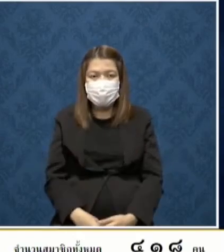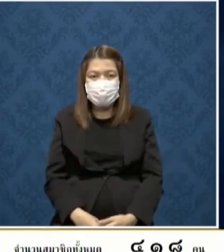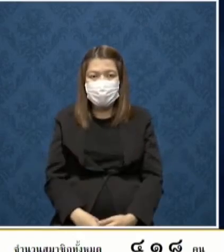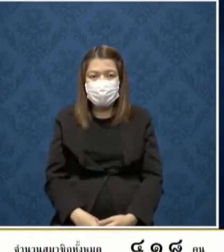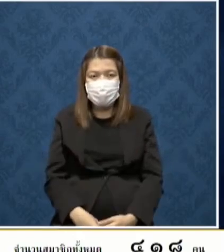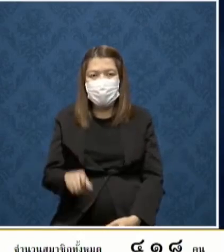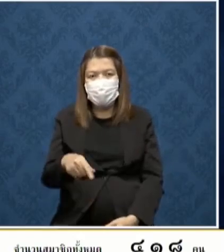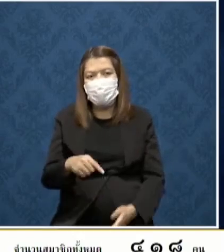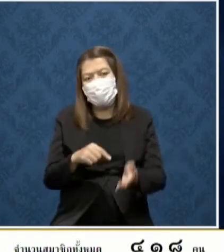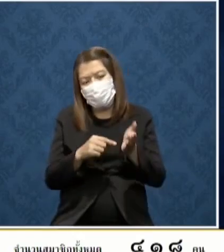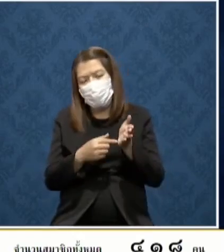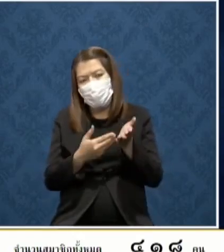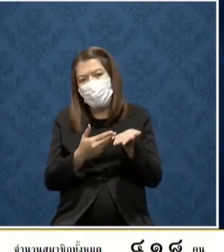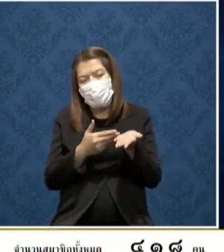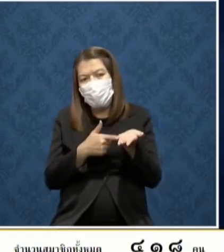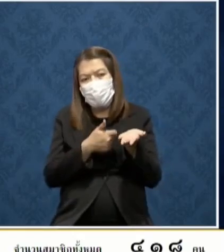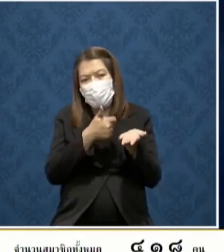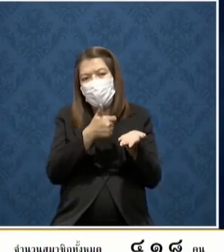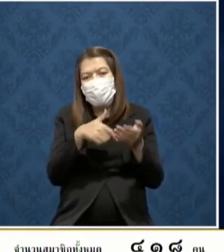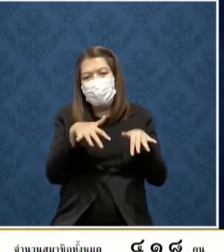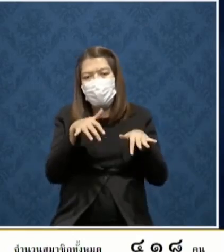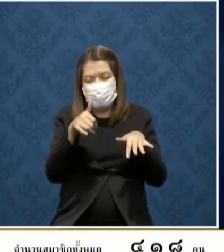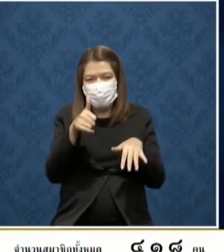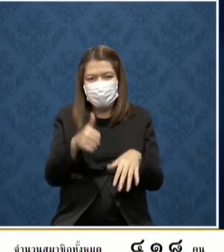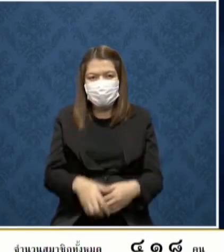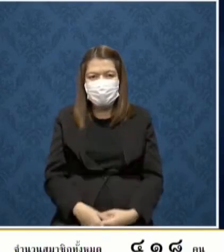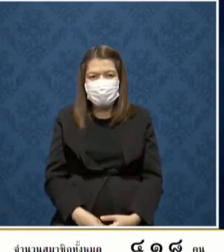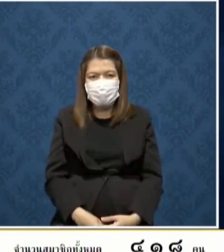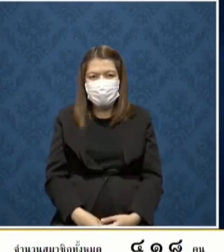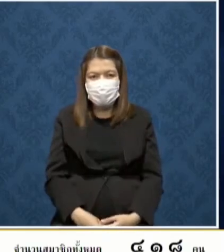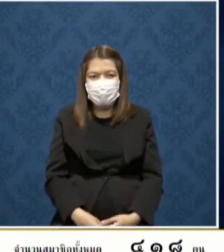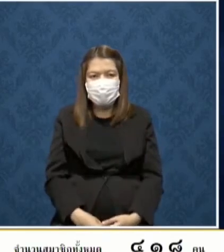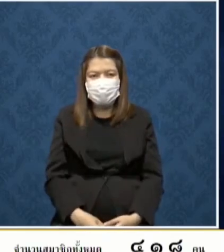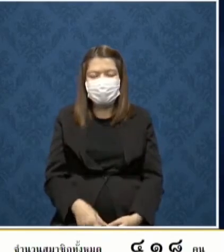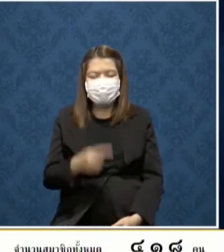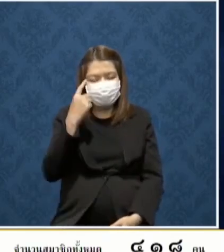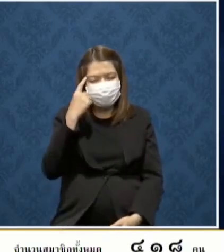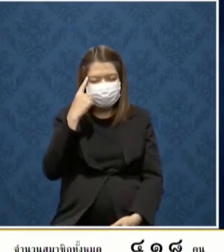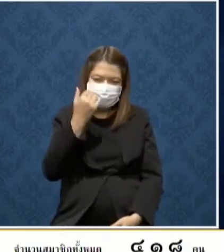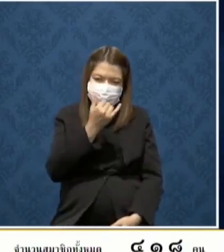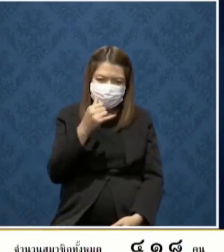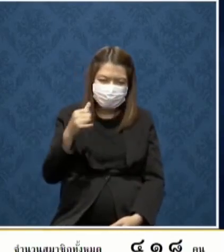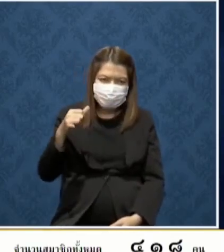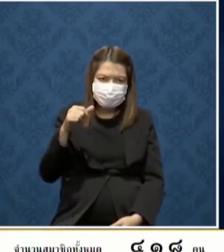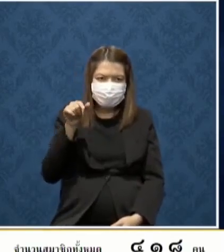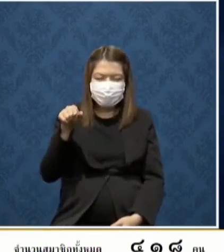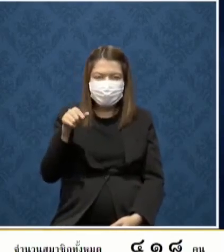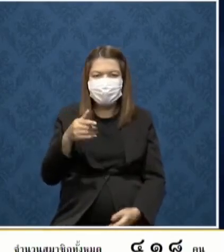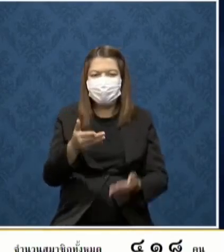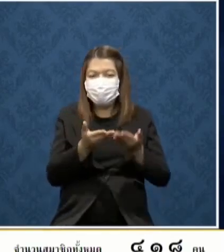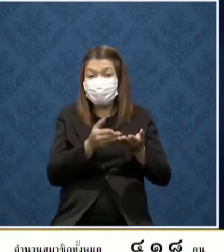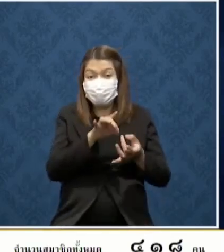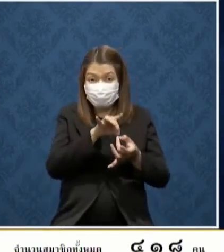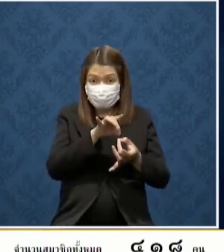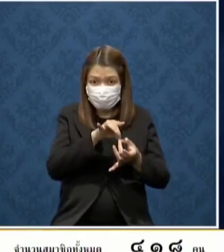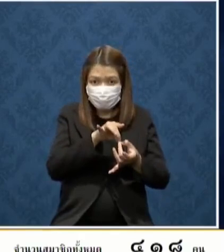จัษอยู่ในสภาพกใช้งานปกติแต่ทประทานครับ ผมไมอาจจะมั่นใจไดเลยครัว่าแบรงเผาจักของเรอห่งสุโคไทย